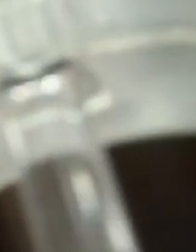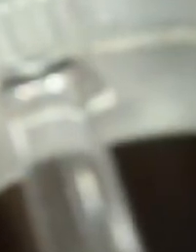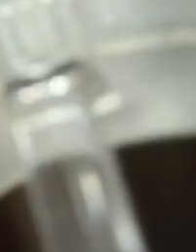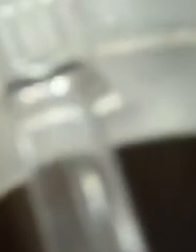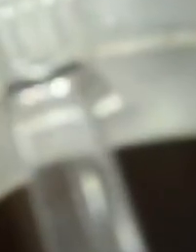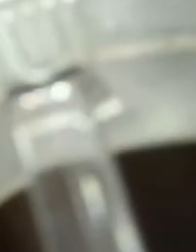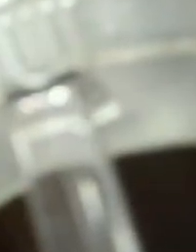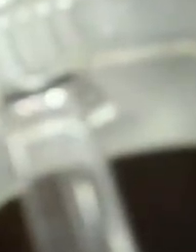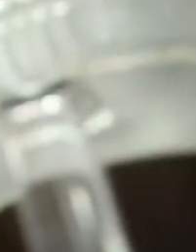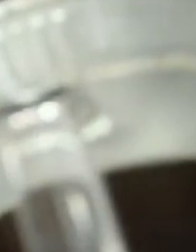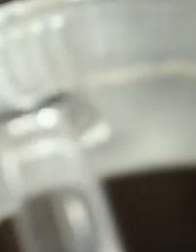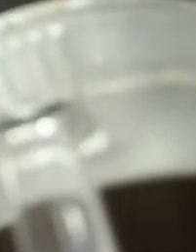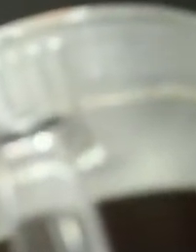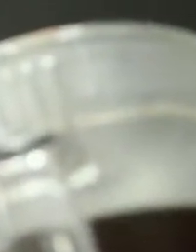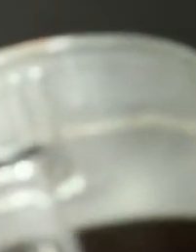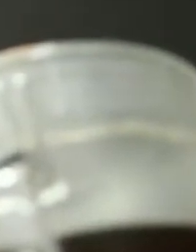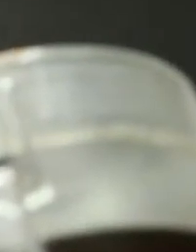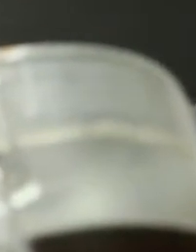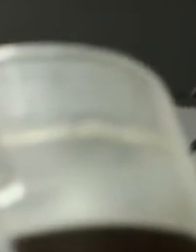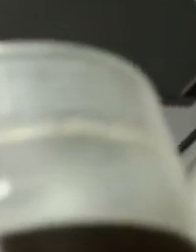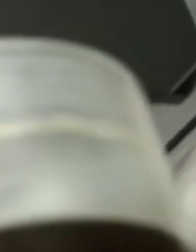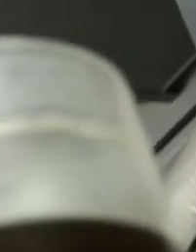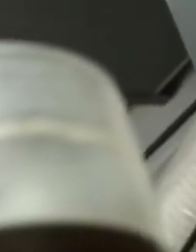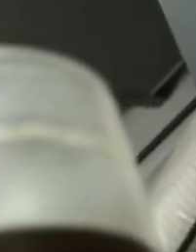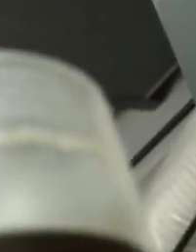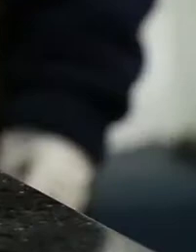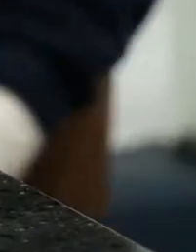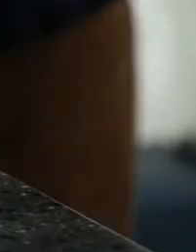지현 씨는 정말 샤프고요.